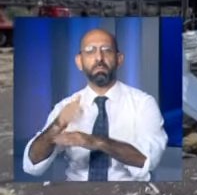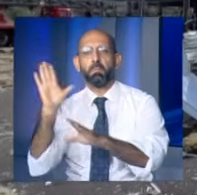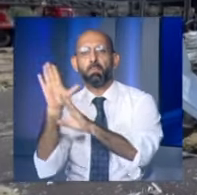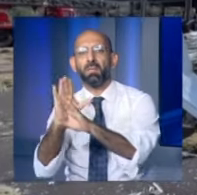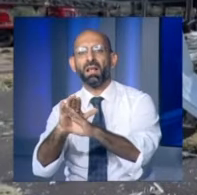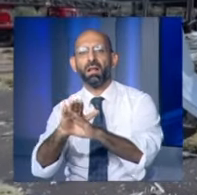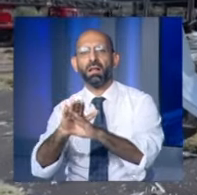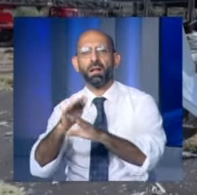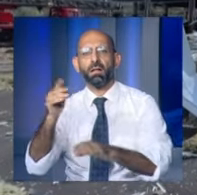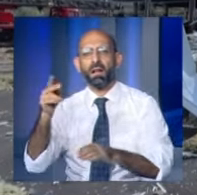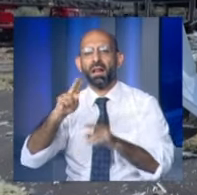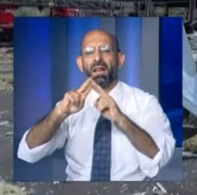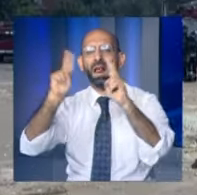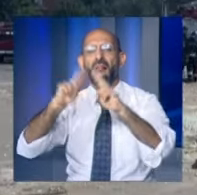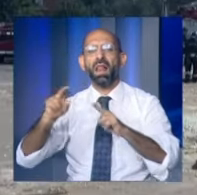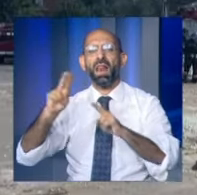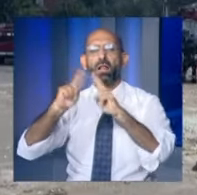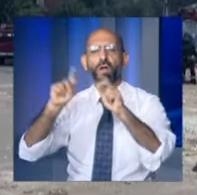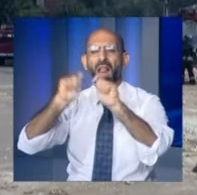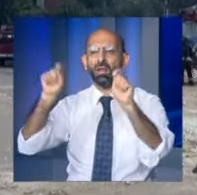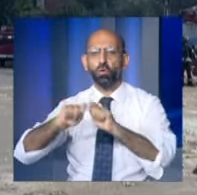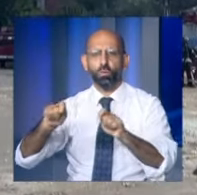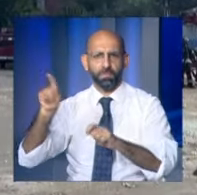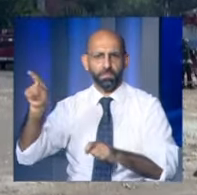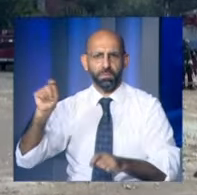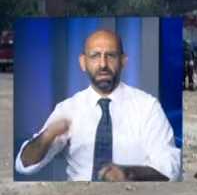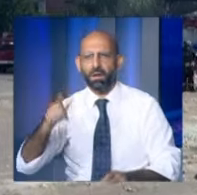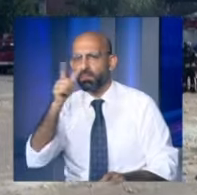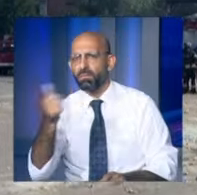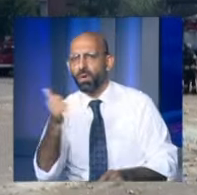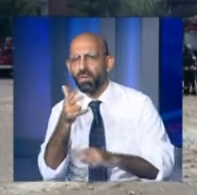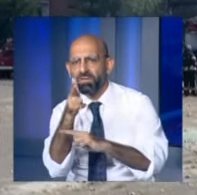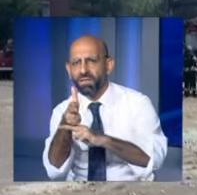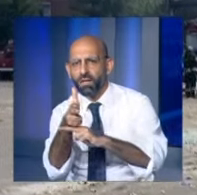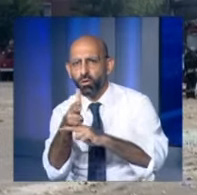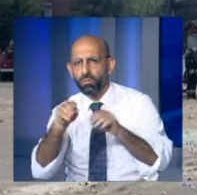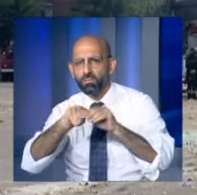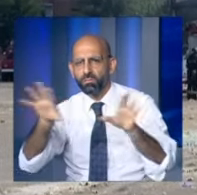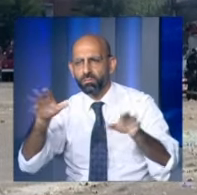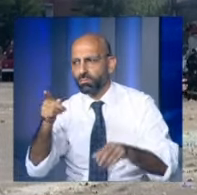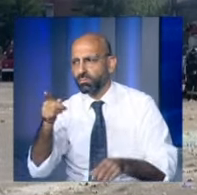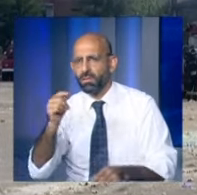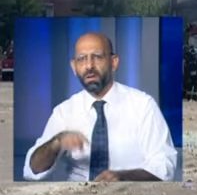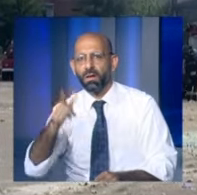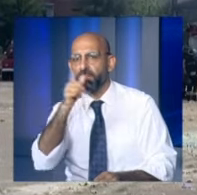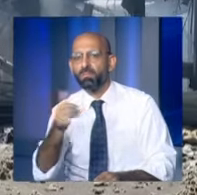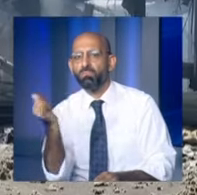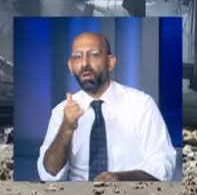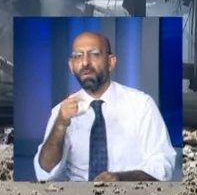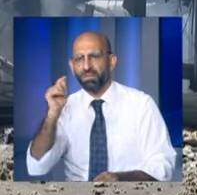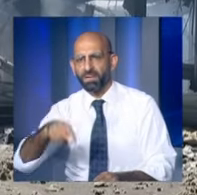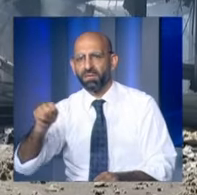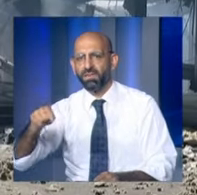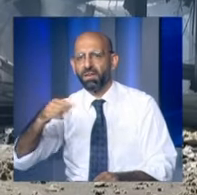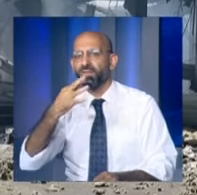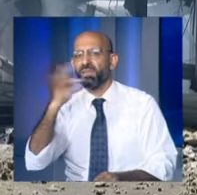كورسك تشرف عليها قيادة حلف شمال الأطلسي الناتو. وأضاف علاء الدينوف في تسجيل فيديو: الآن نسجل